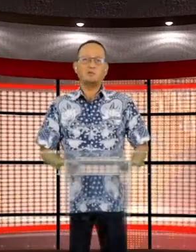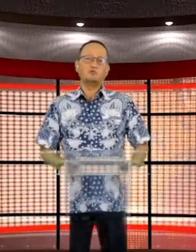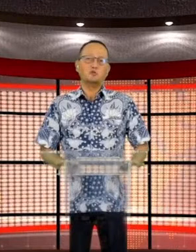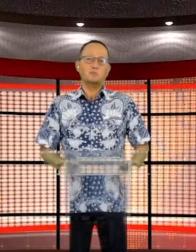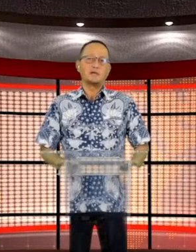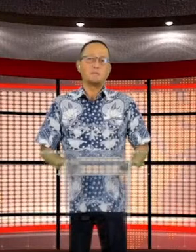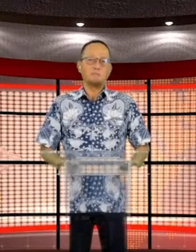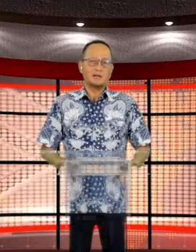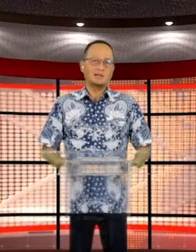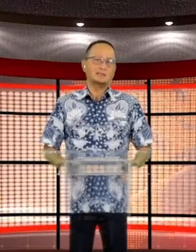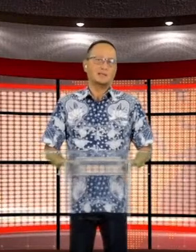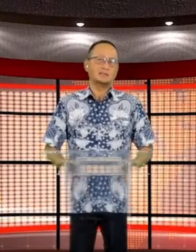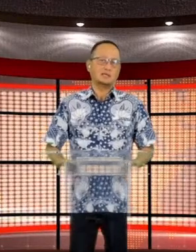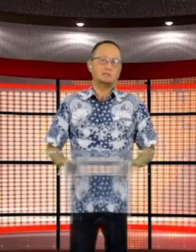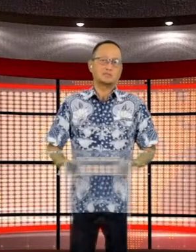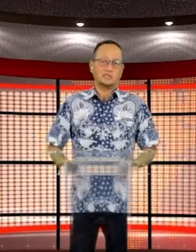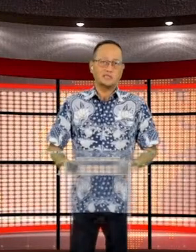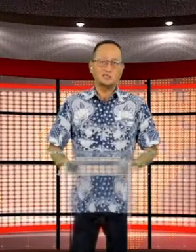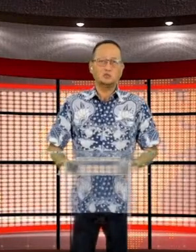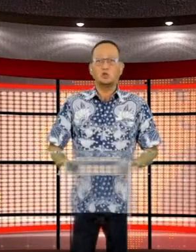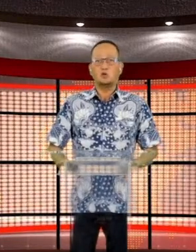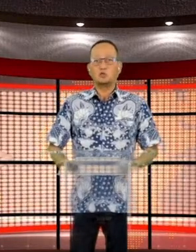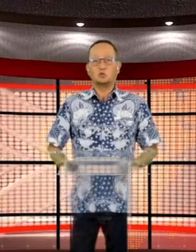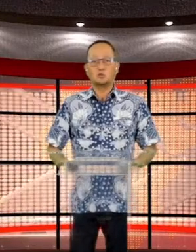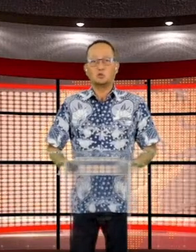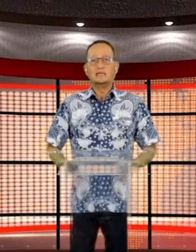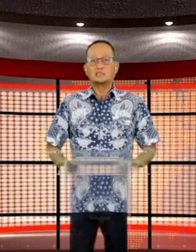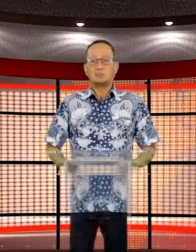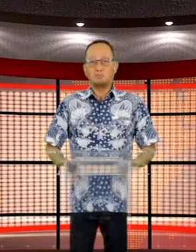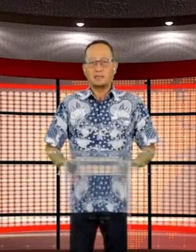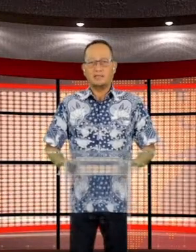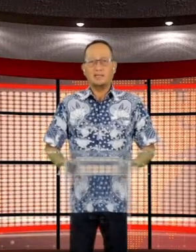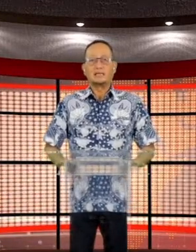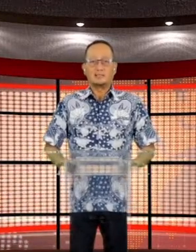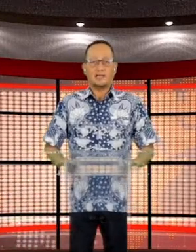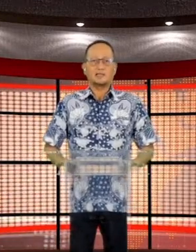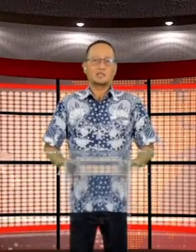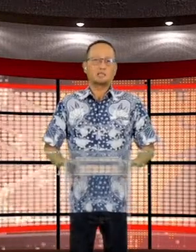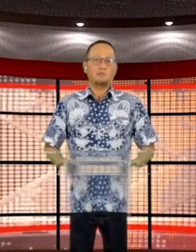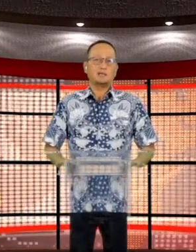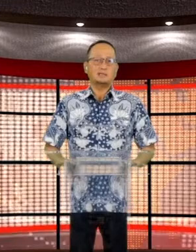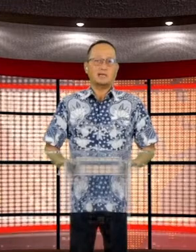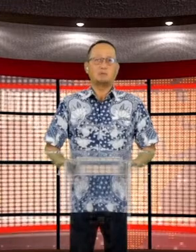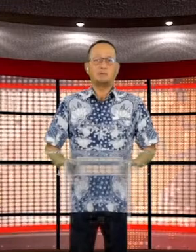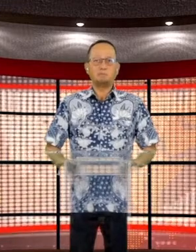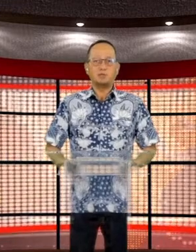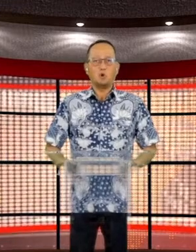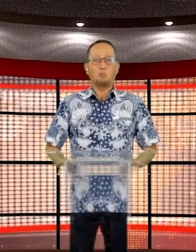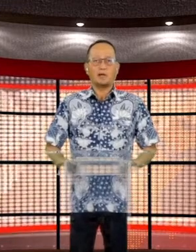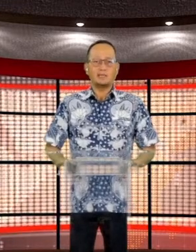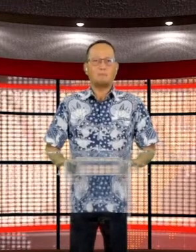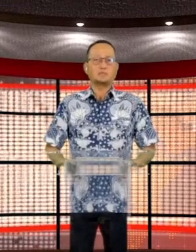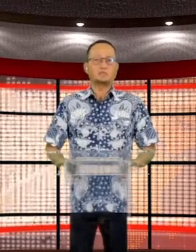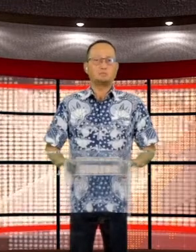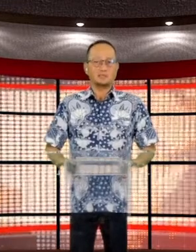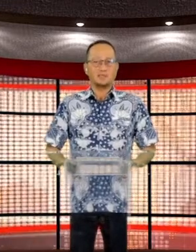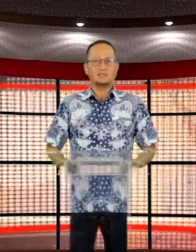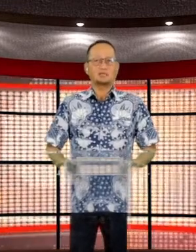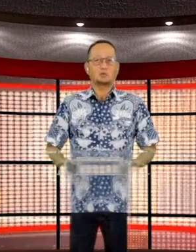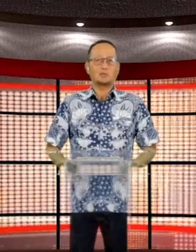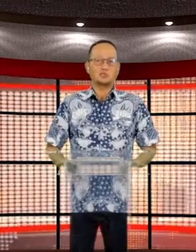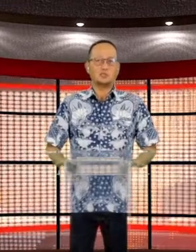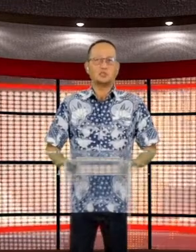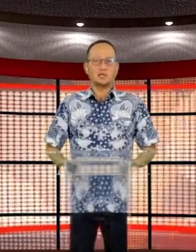Kementerian Kominfo mengemban mandat dari Presiden Joko Widodo sebagai garda terdepan dalam memimpin upaya